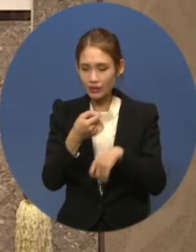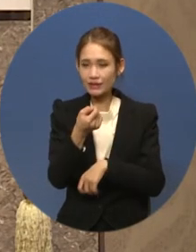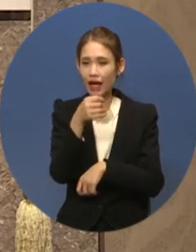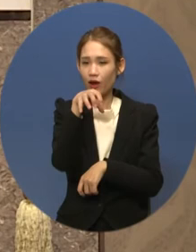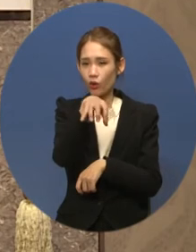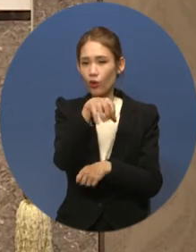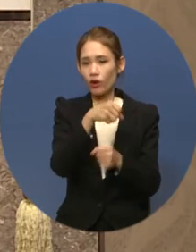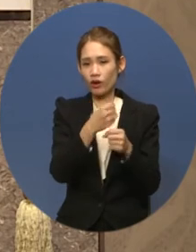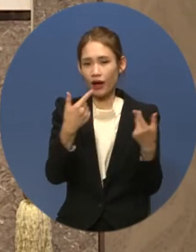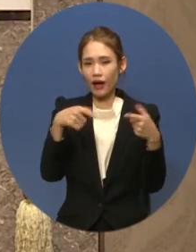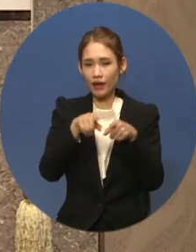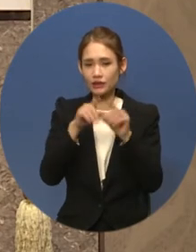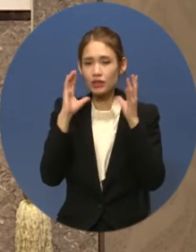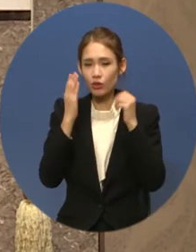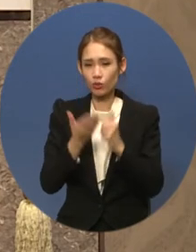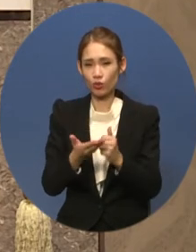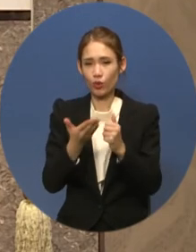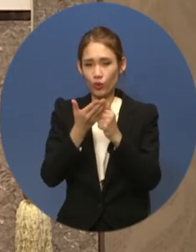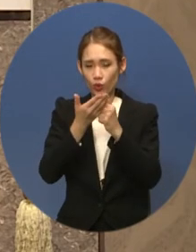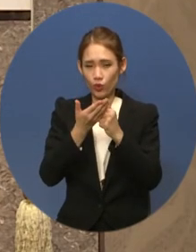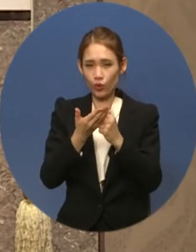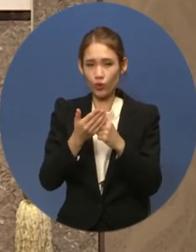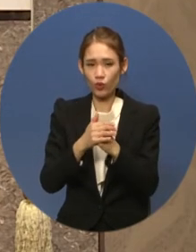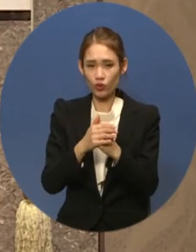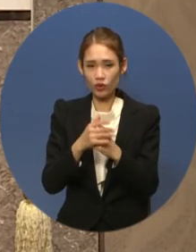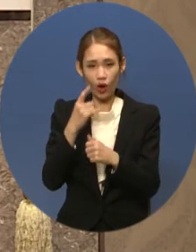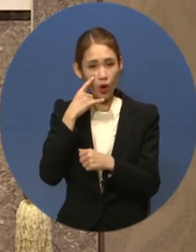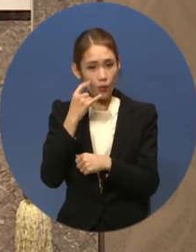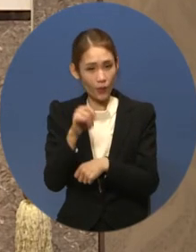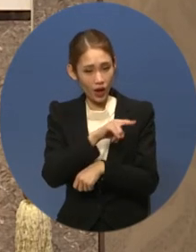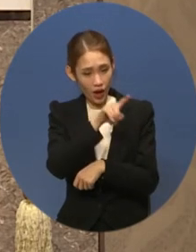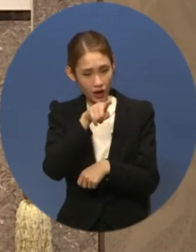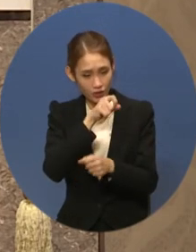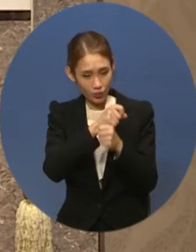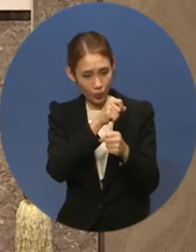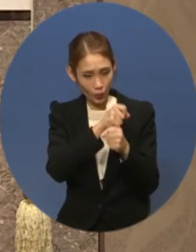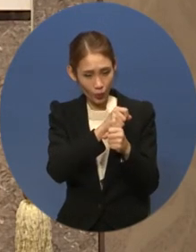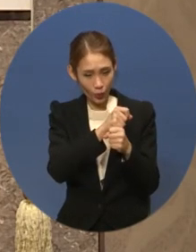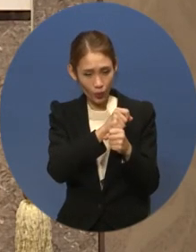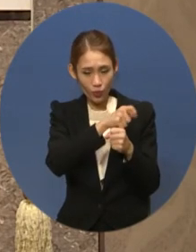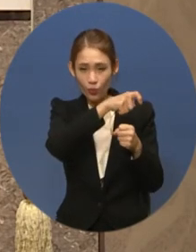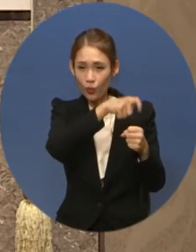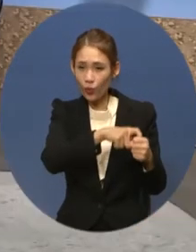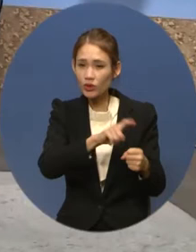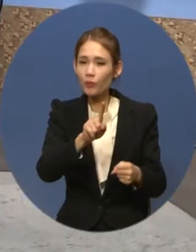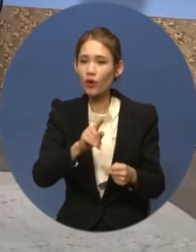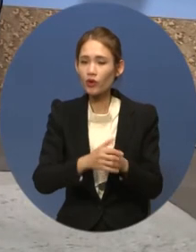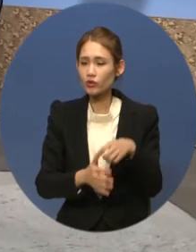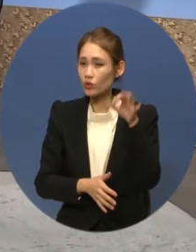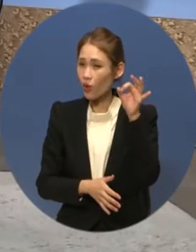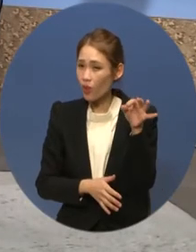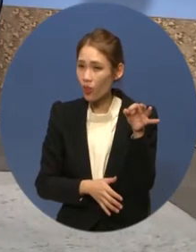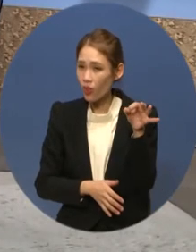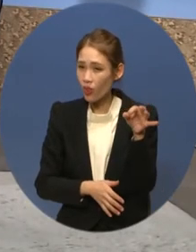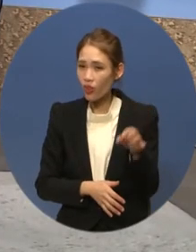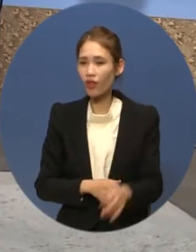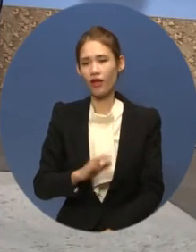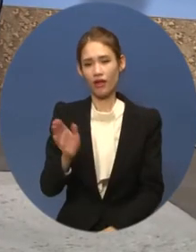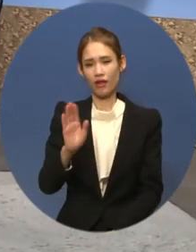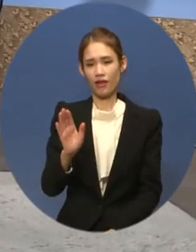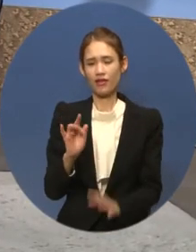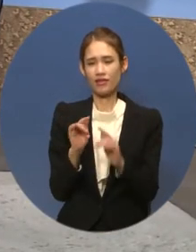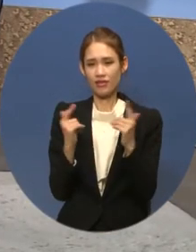아이들을 같이 보유 카고 키웁니다 그런데 엄마들이 그걸 만든 목적 자체가 돈 일까요 아니죠